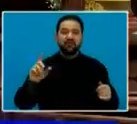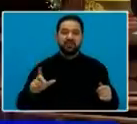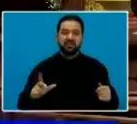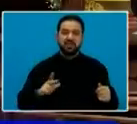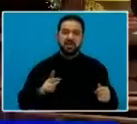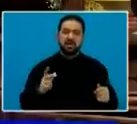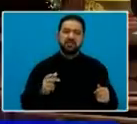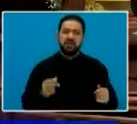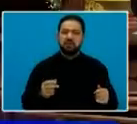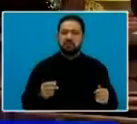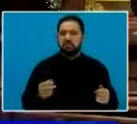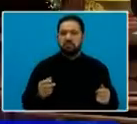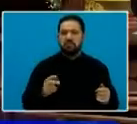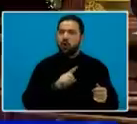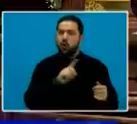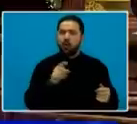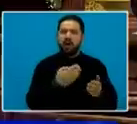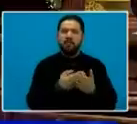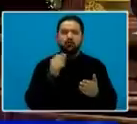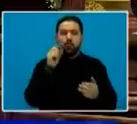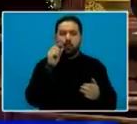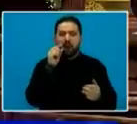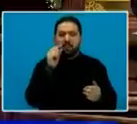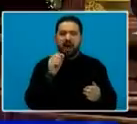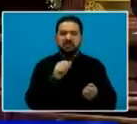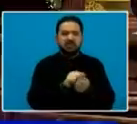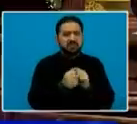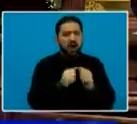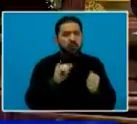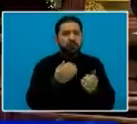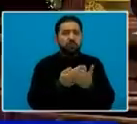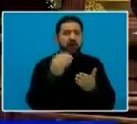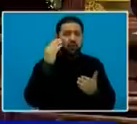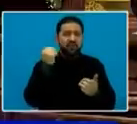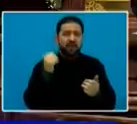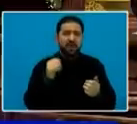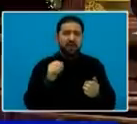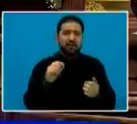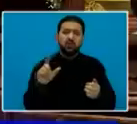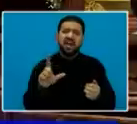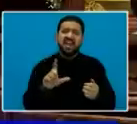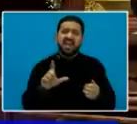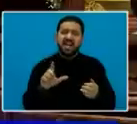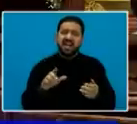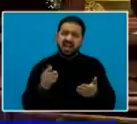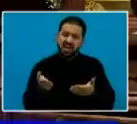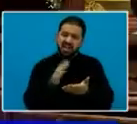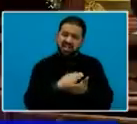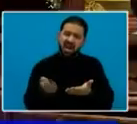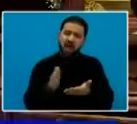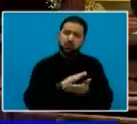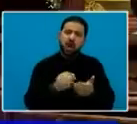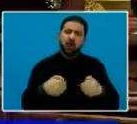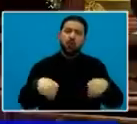evident, bărbaților, spre deosebire de femei, pentru că și în literatura noastră